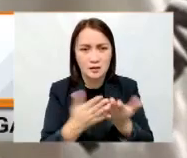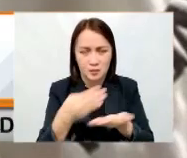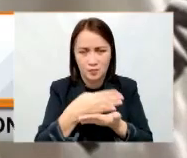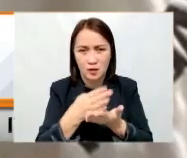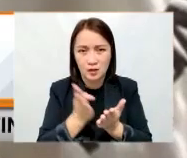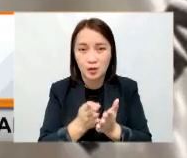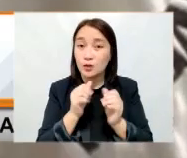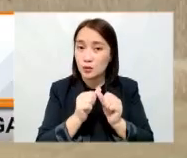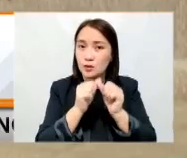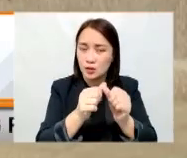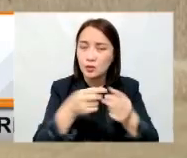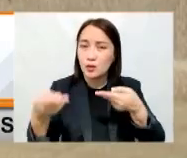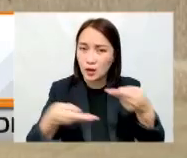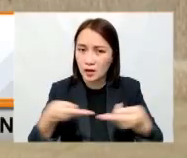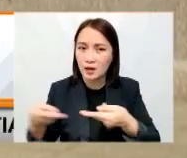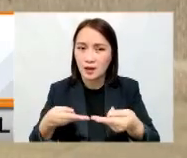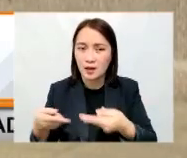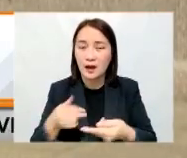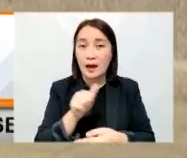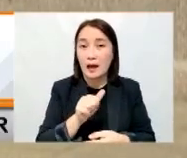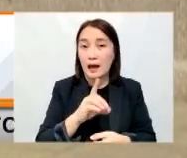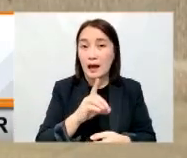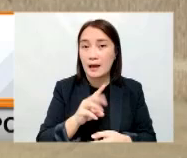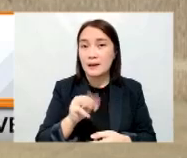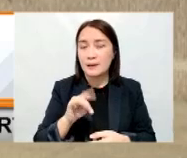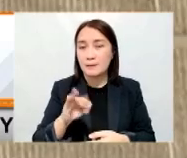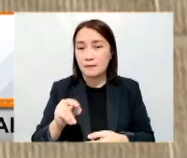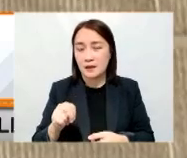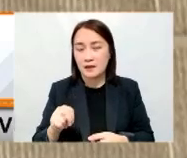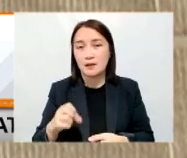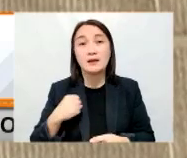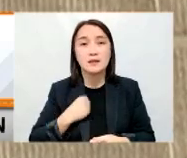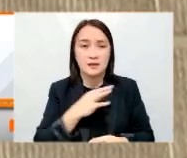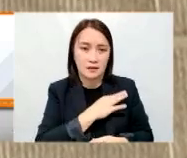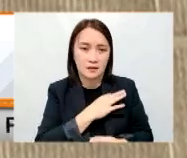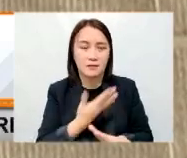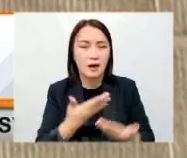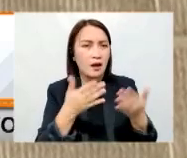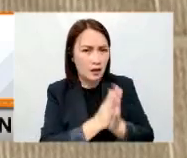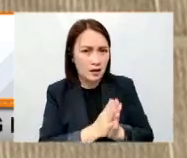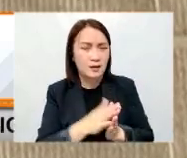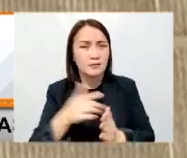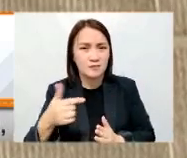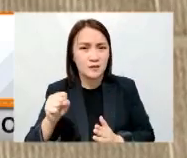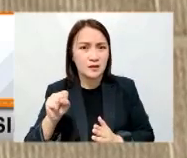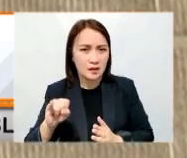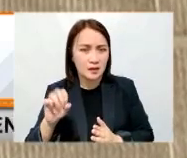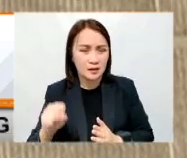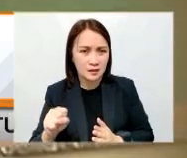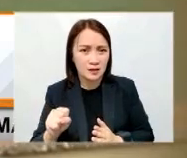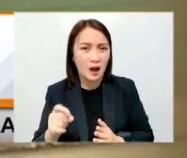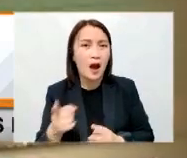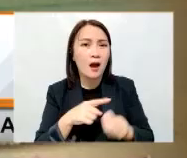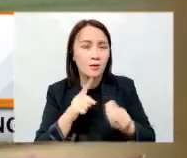these admin personnel. Nakikipag-usap na rin ang DepEd sa ibang ahensya gaya ng GSIS tungkol sa benefits ng mga